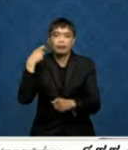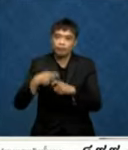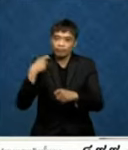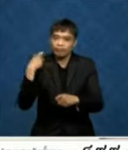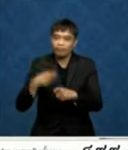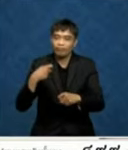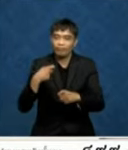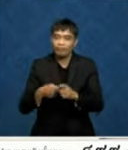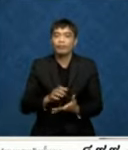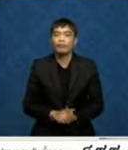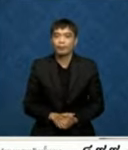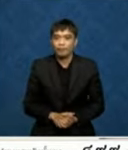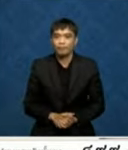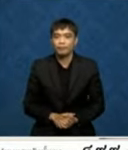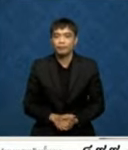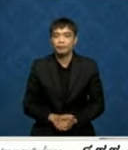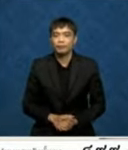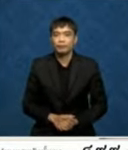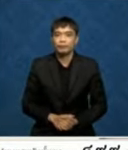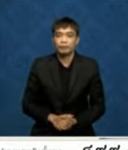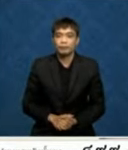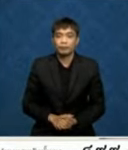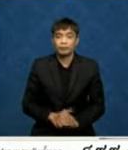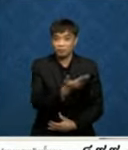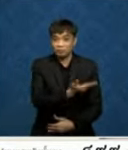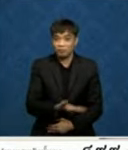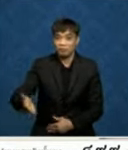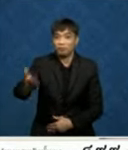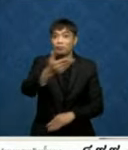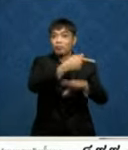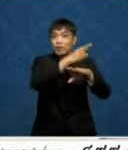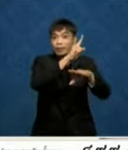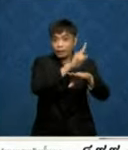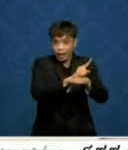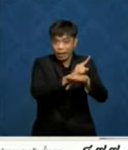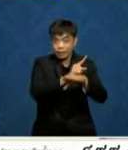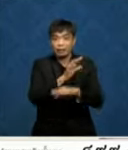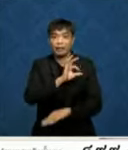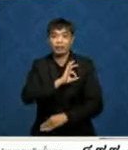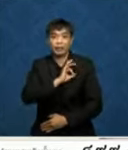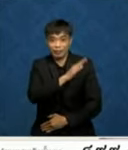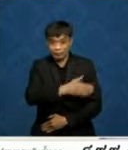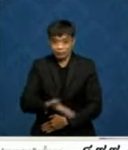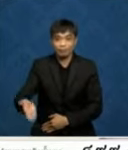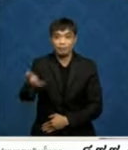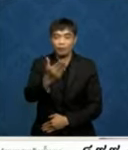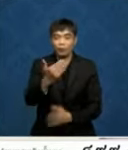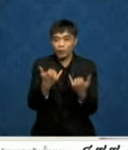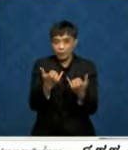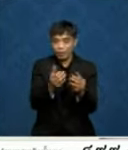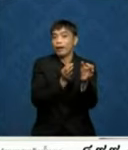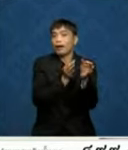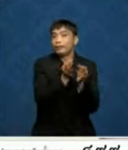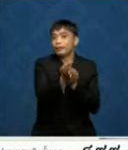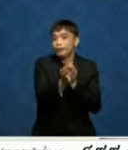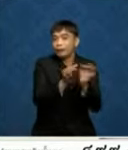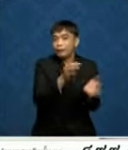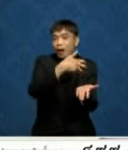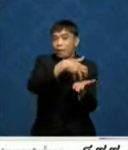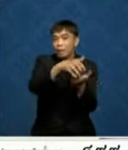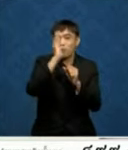ท่านประธานที่เคารพและท่านสมาชิกสภาผู้แทนราษฎรครับ เรื่องที่ผมกล่าวโดยสั้นย่อดังกล่าว